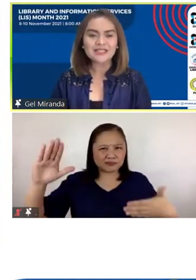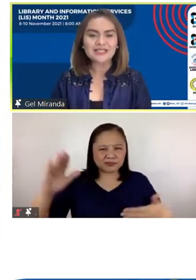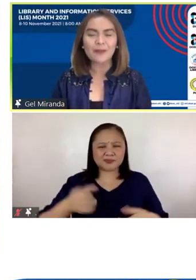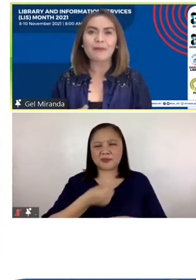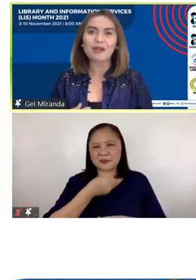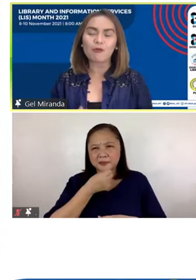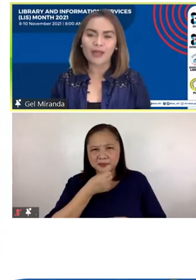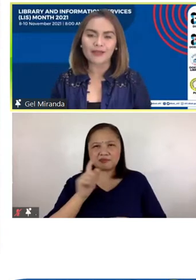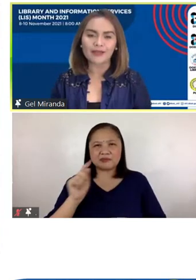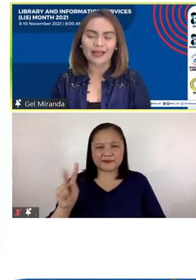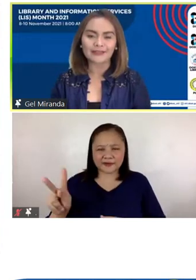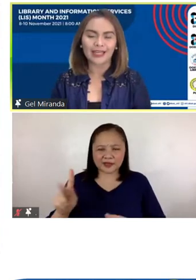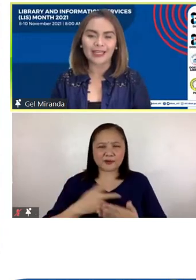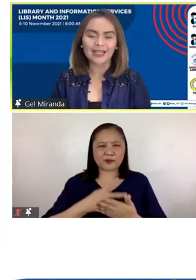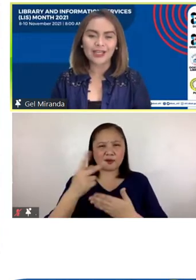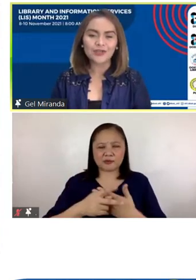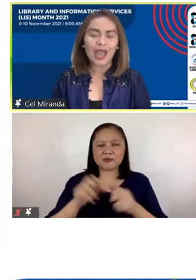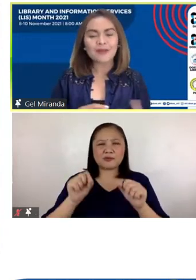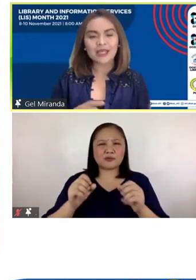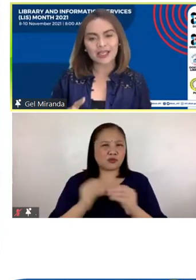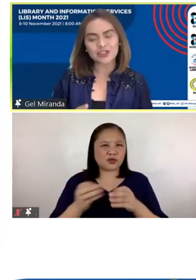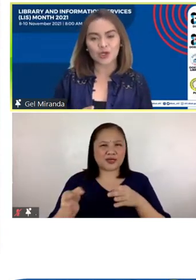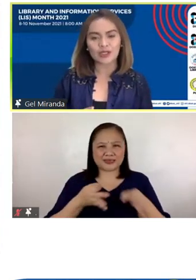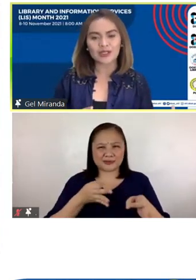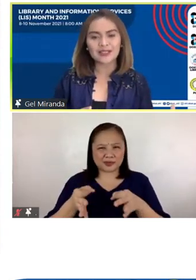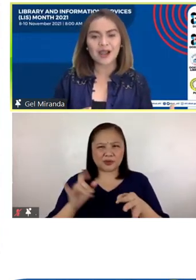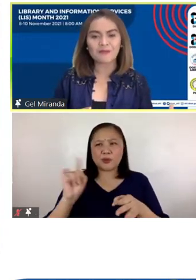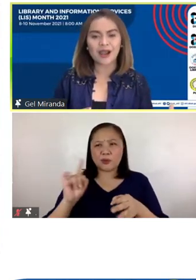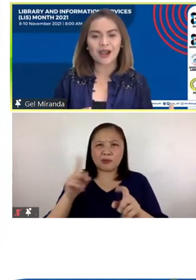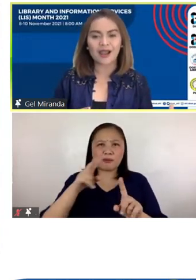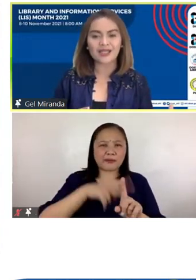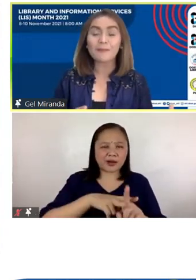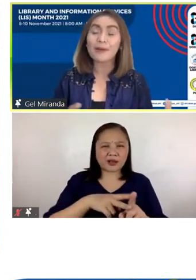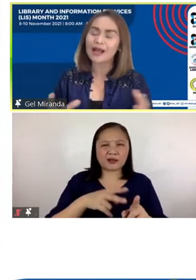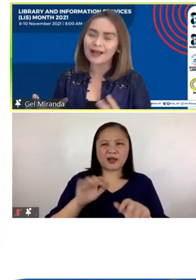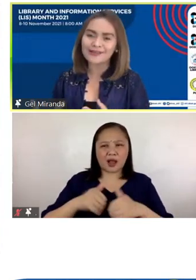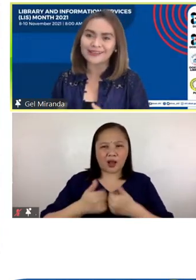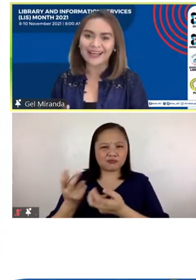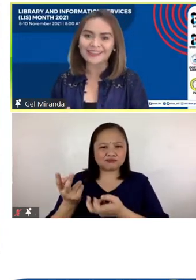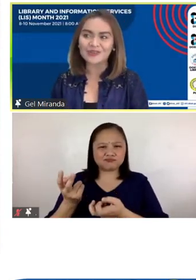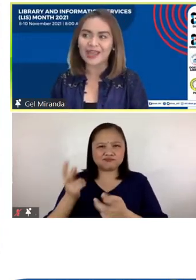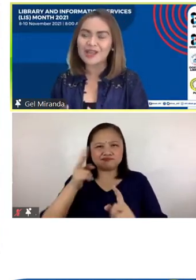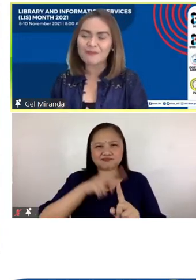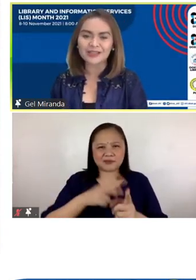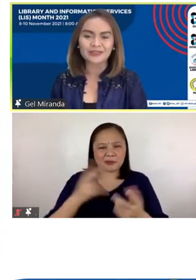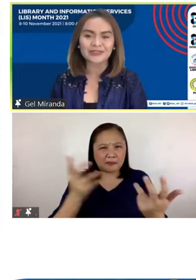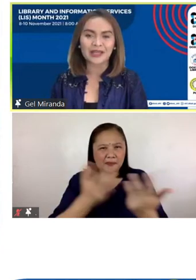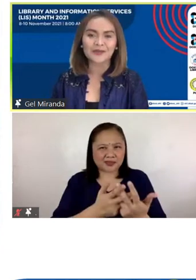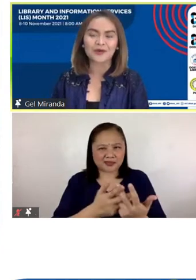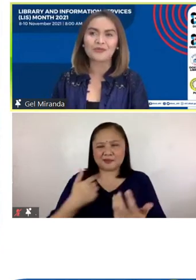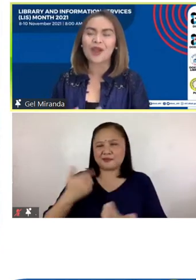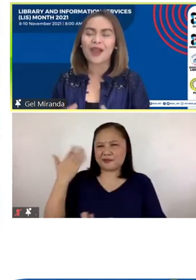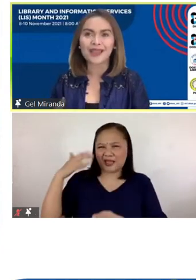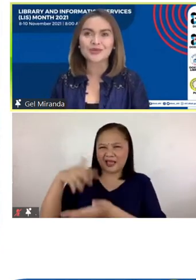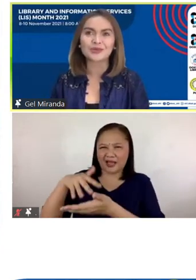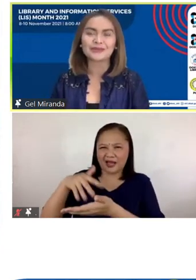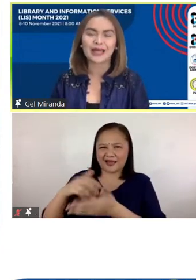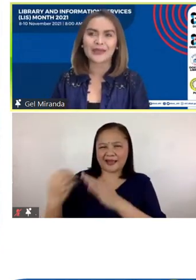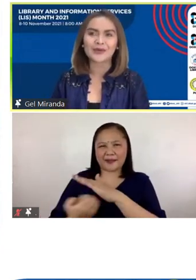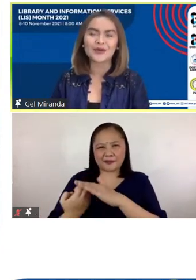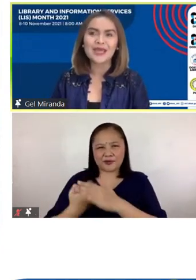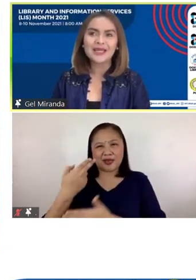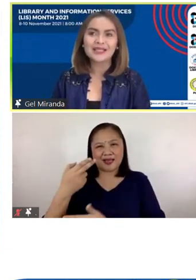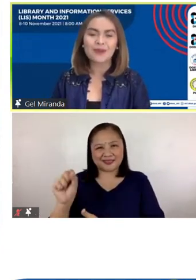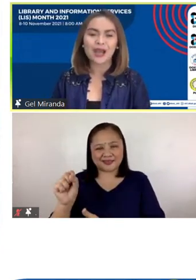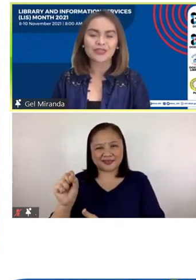mas ipapaliwanag natin yung application ng mga napag-aralan lang natin nung elementary tayo, nung high school